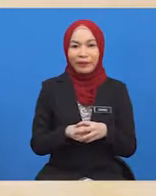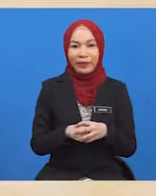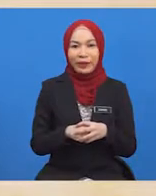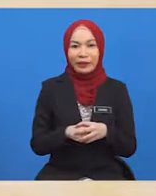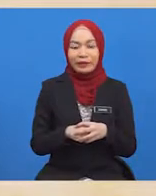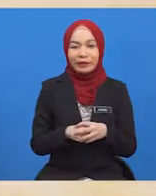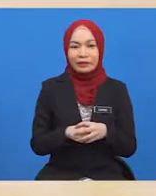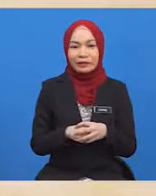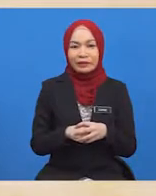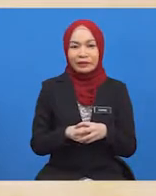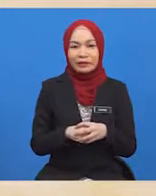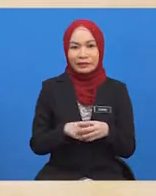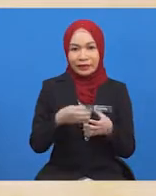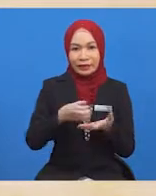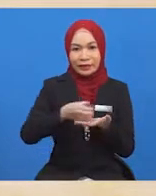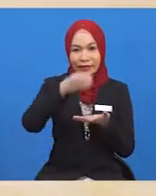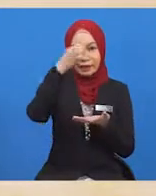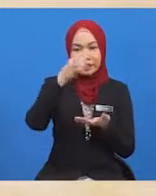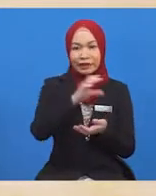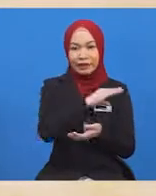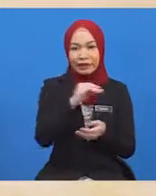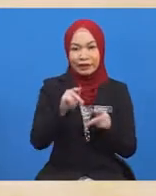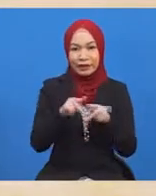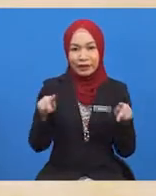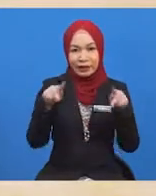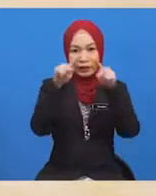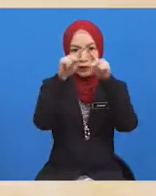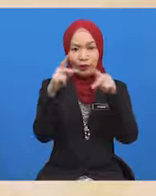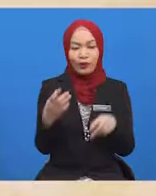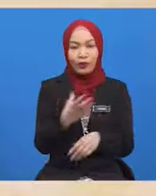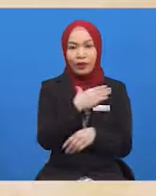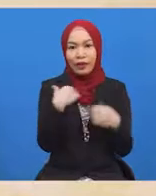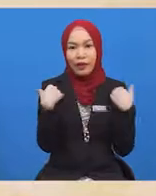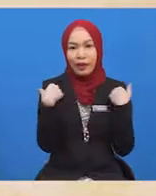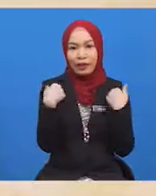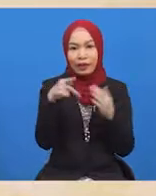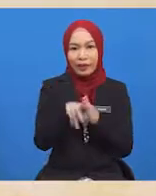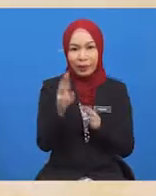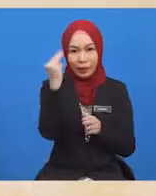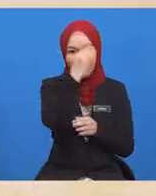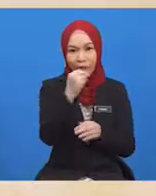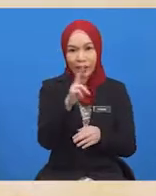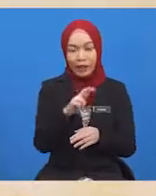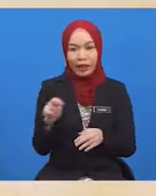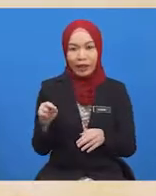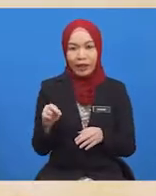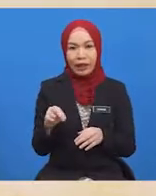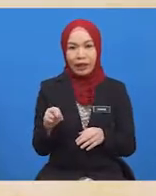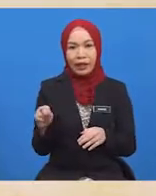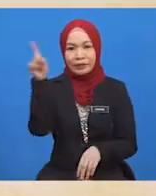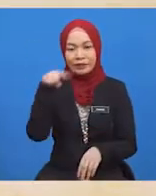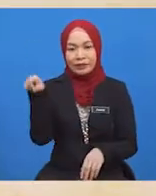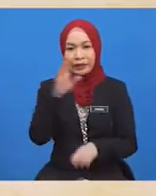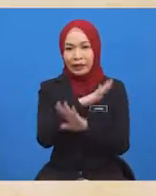Silinder dan kon mempunyai permukaan rata manakala sfera tidak mempunyai permukaan rata.